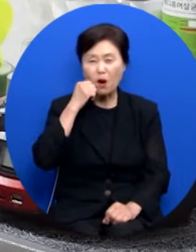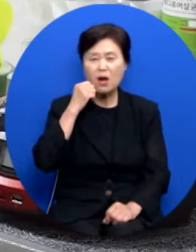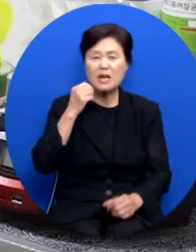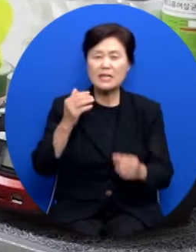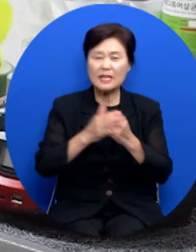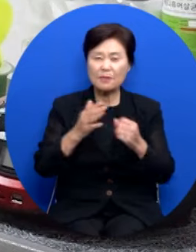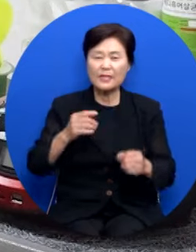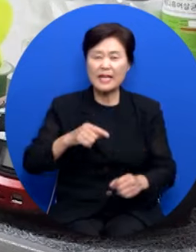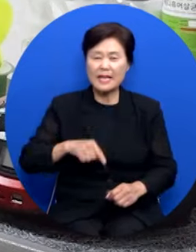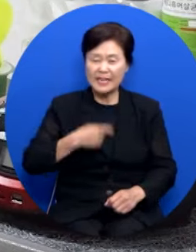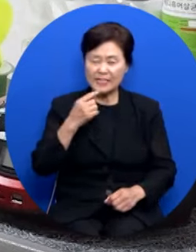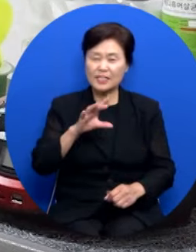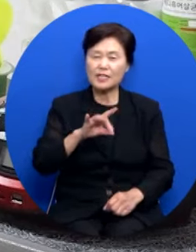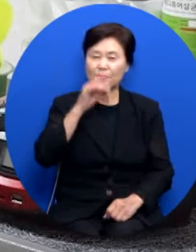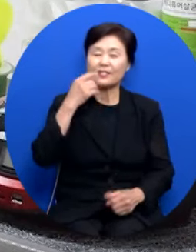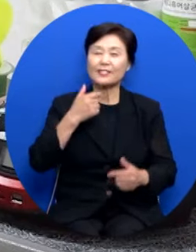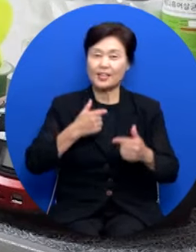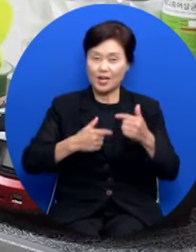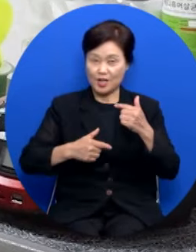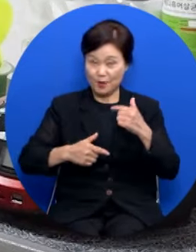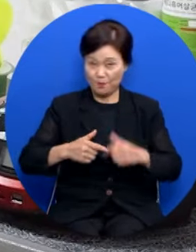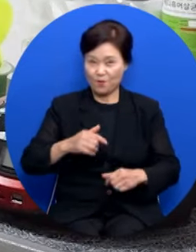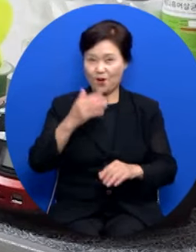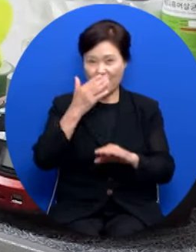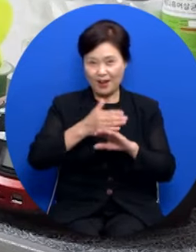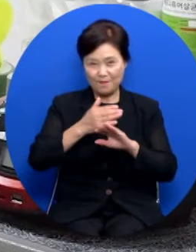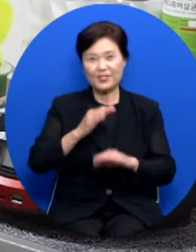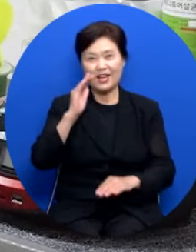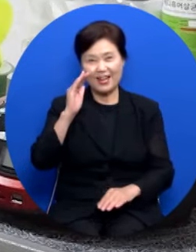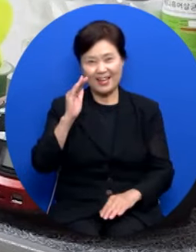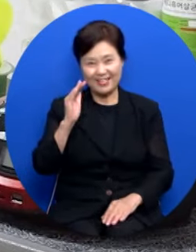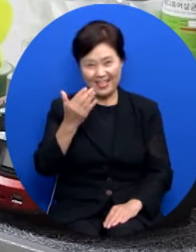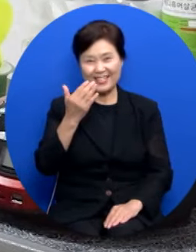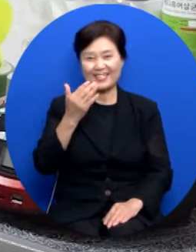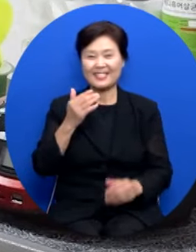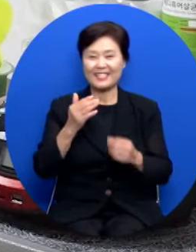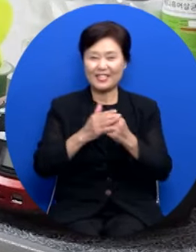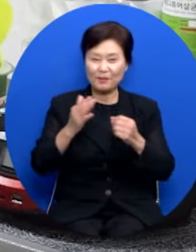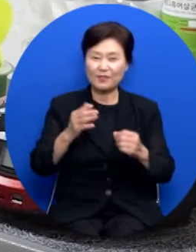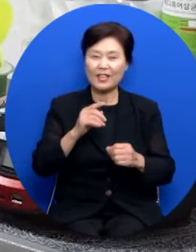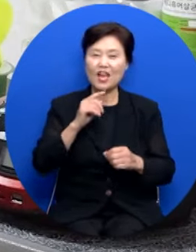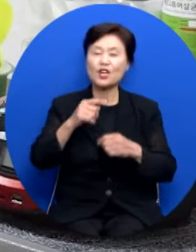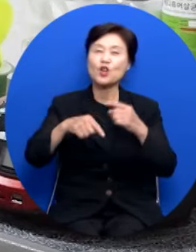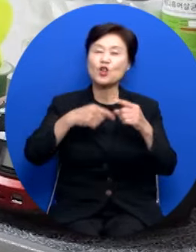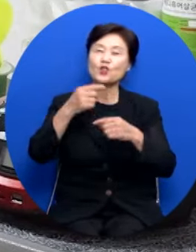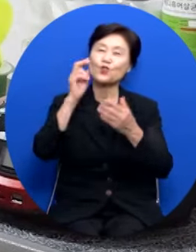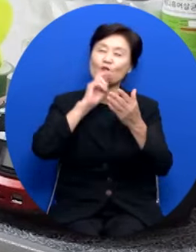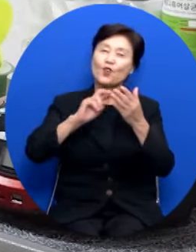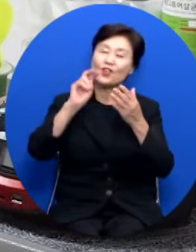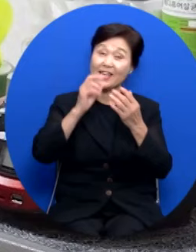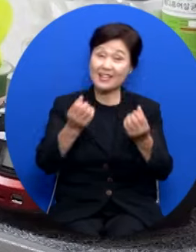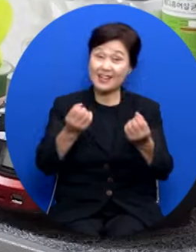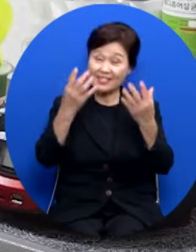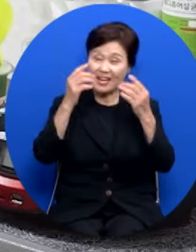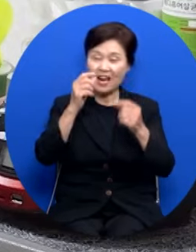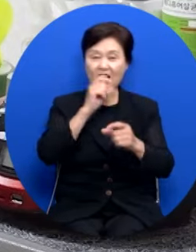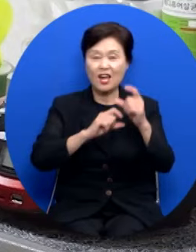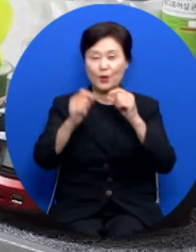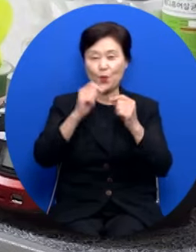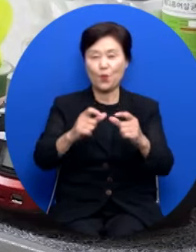자신이 먼저 기쁨이 되고 감사가 되거든요. 이게 더 확산이 돼서 많은 농아인